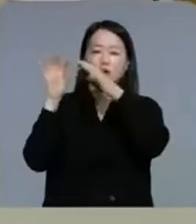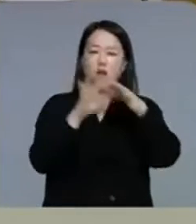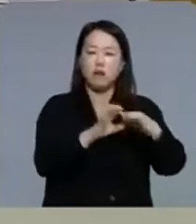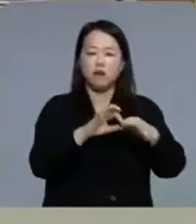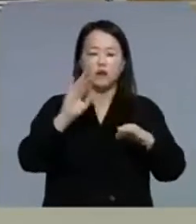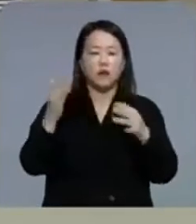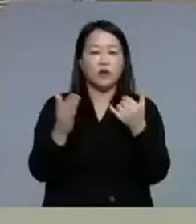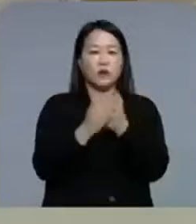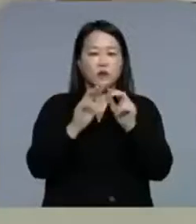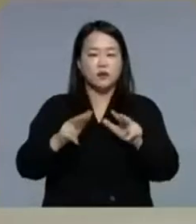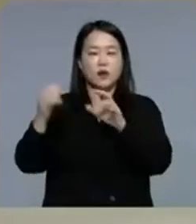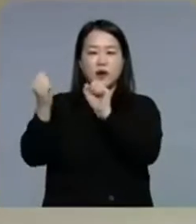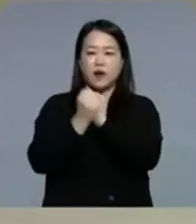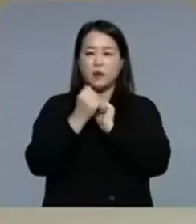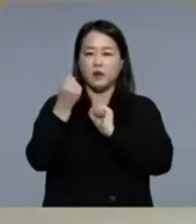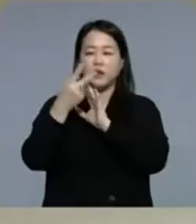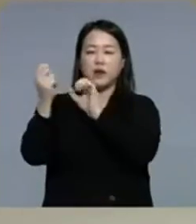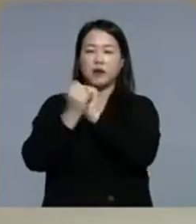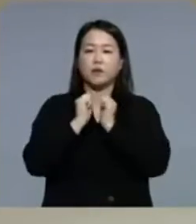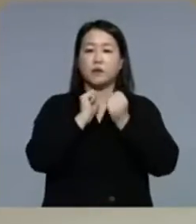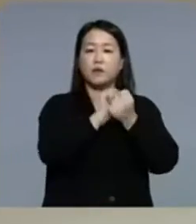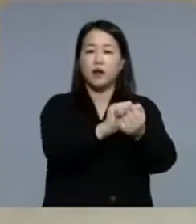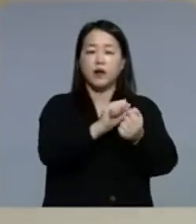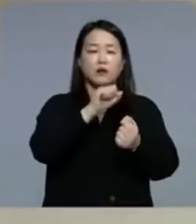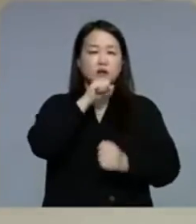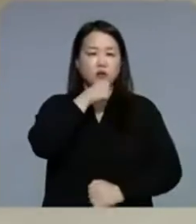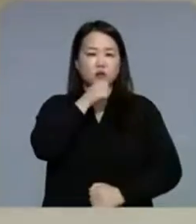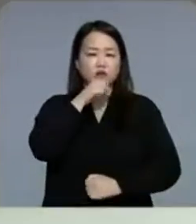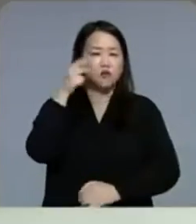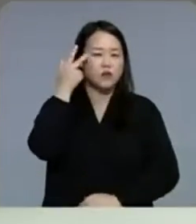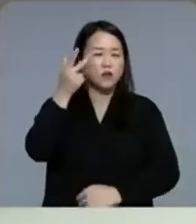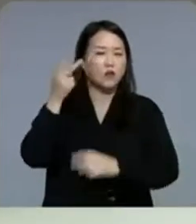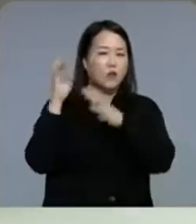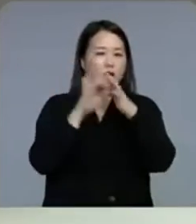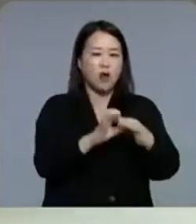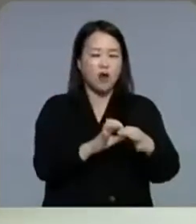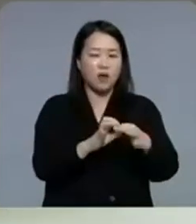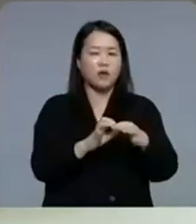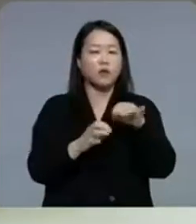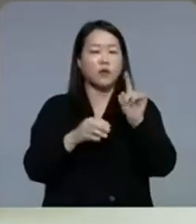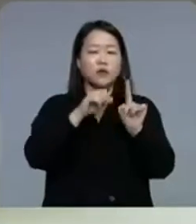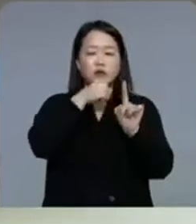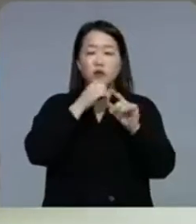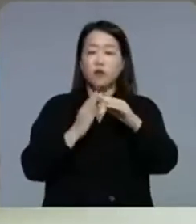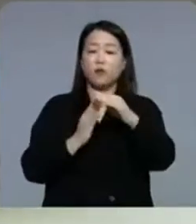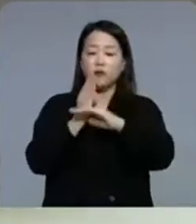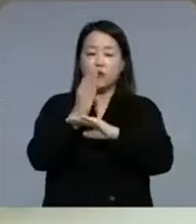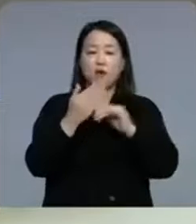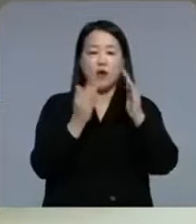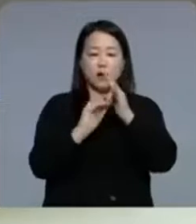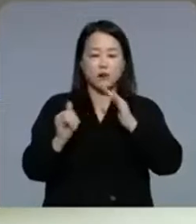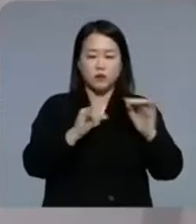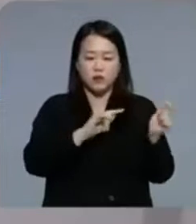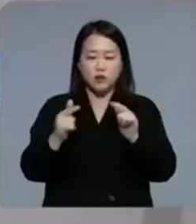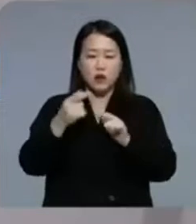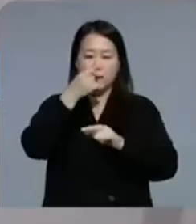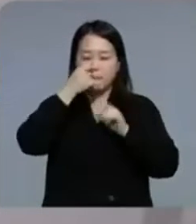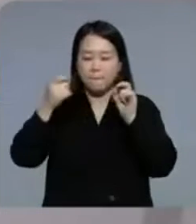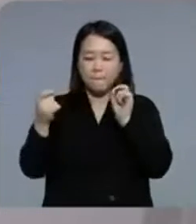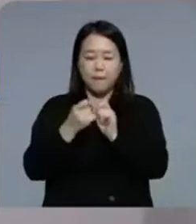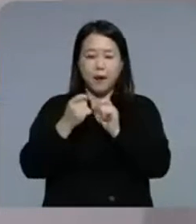전북의 감염재생산지수는 일주일째 일을 넘었습니다 가족들과 친밀한 관계가 유지가